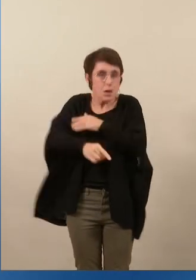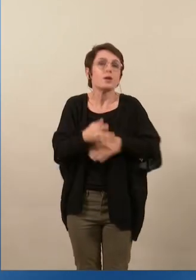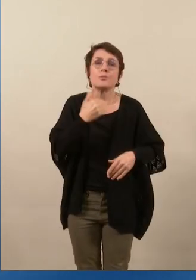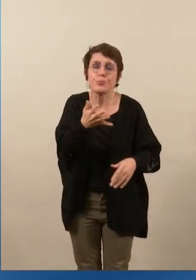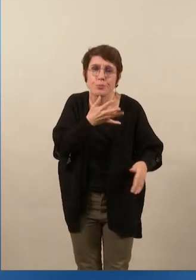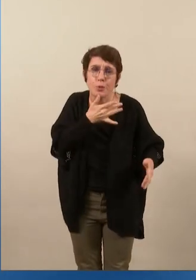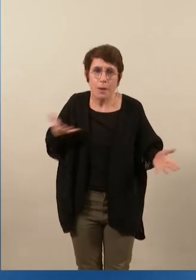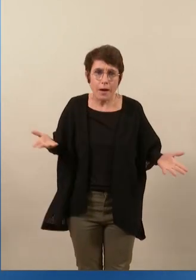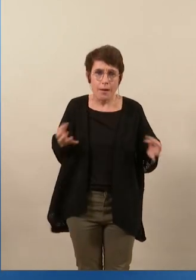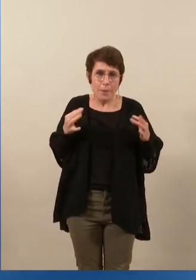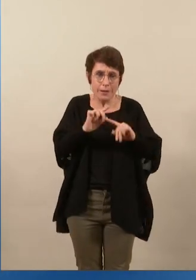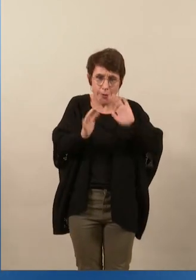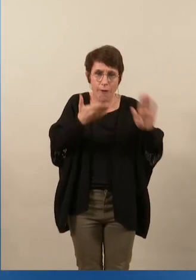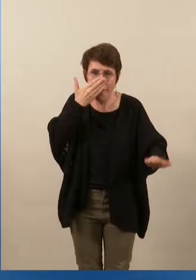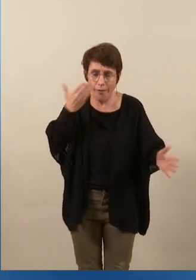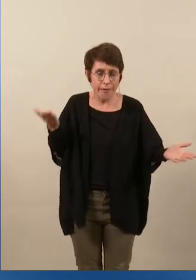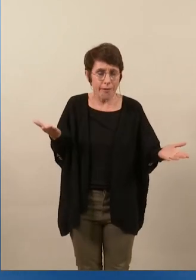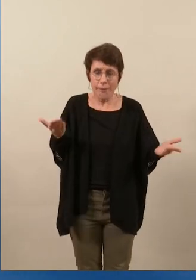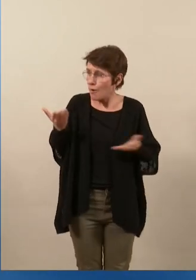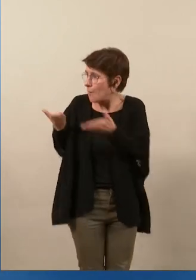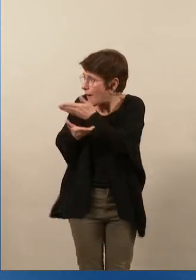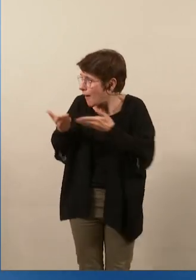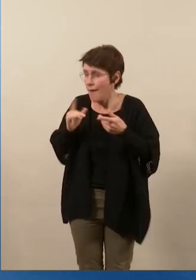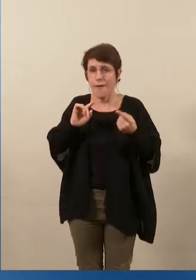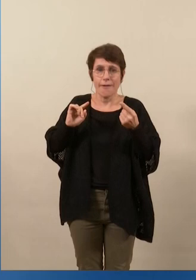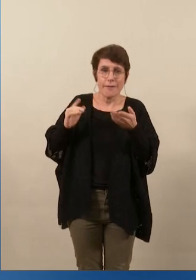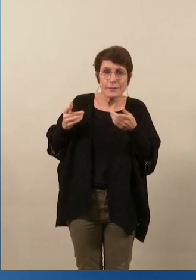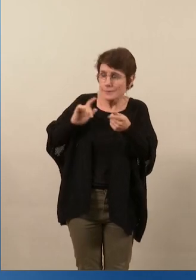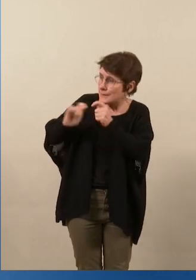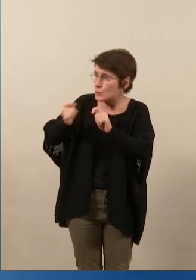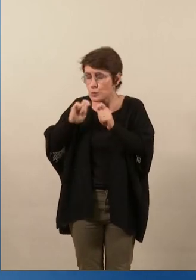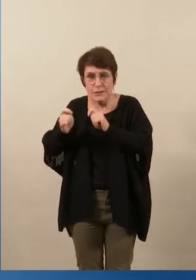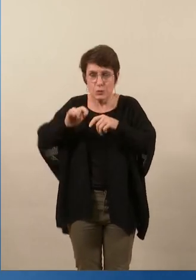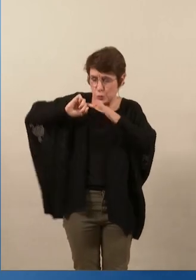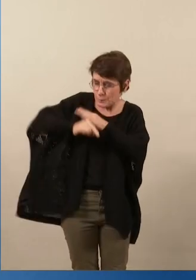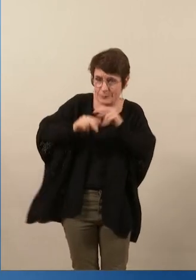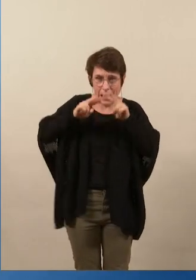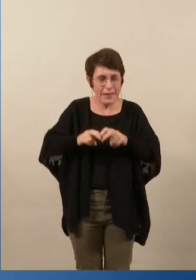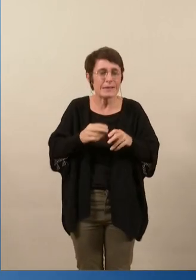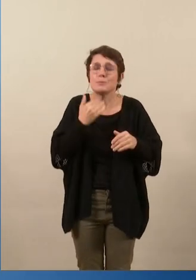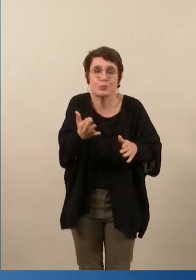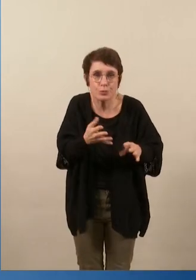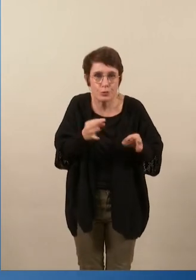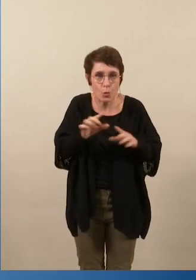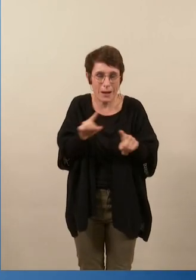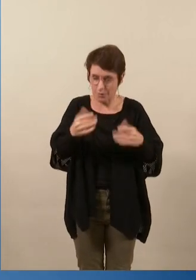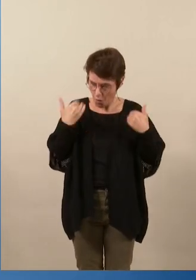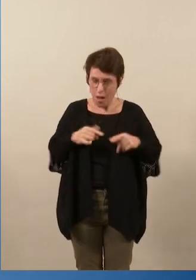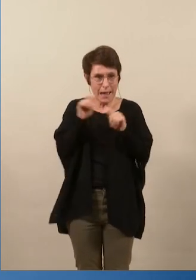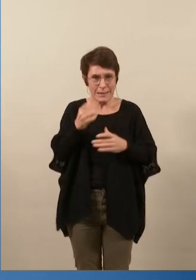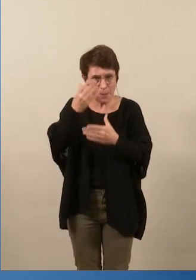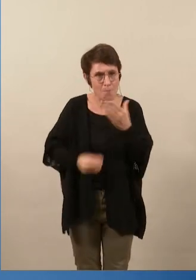s'emparer de ce document-l et de pouvoir en discuter de façon correcte cet après-midi c'est un non respect de la